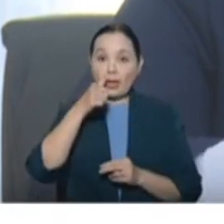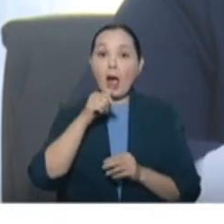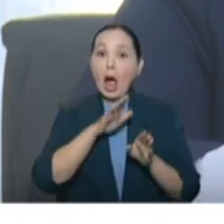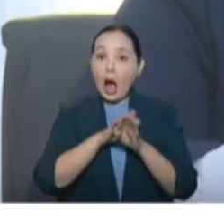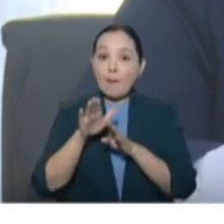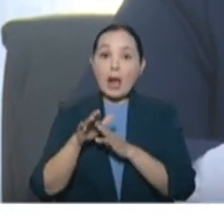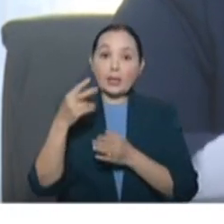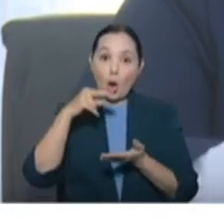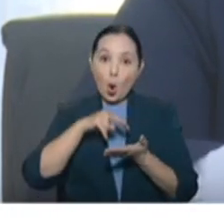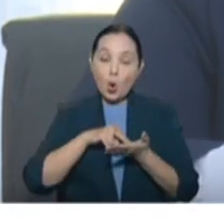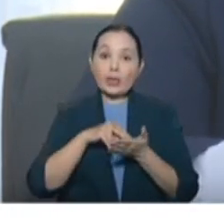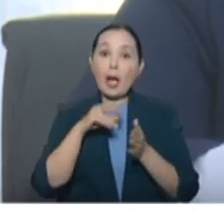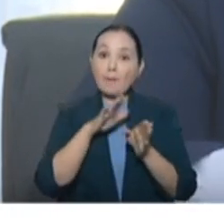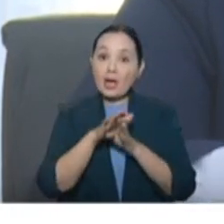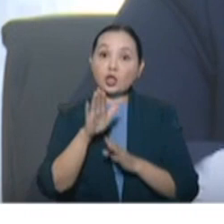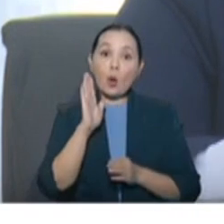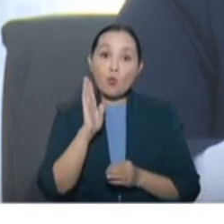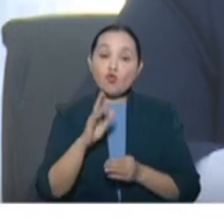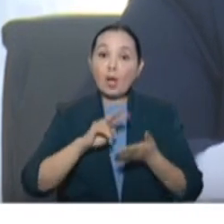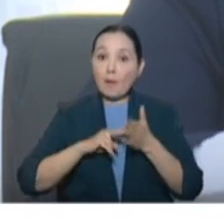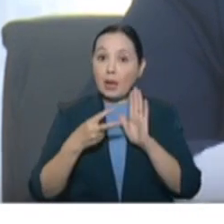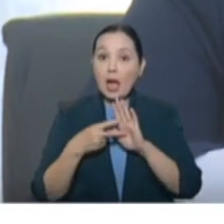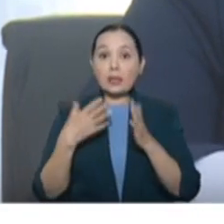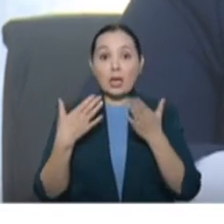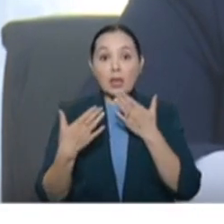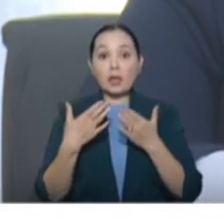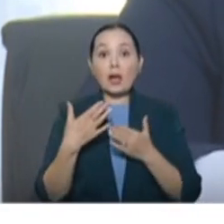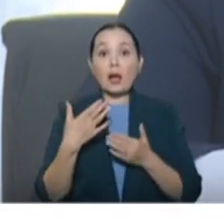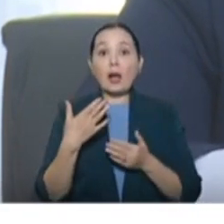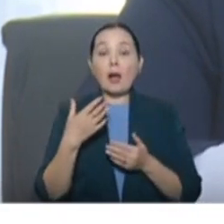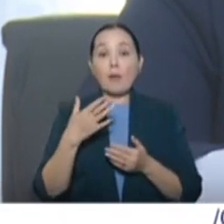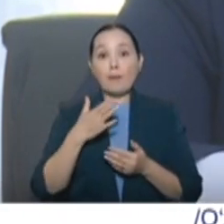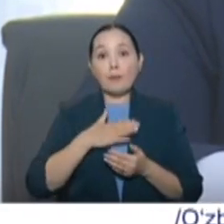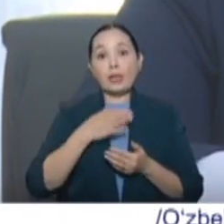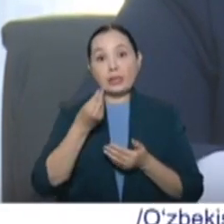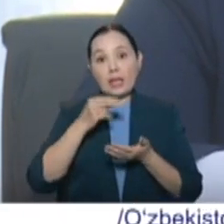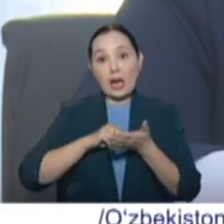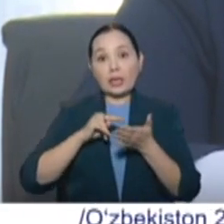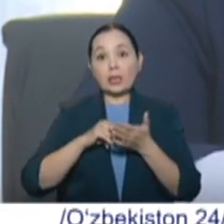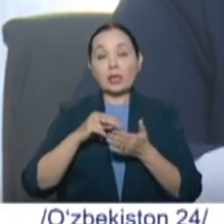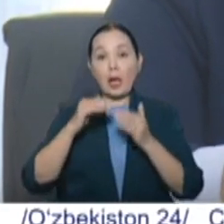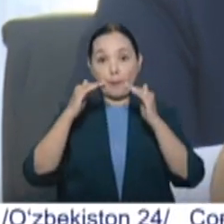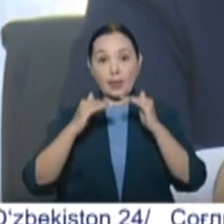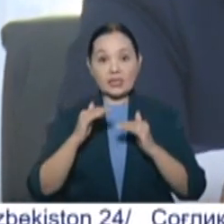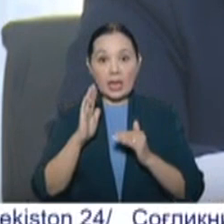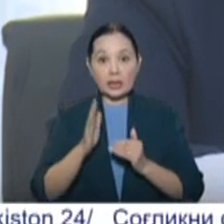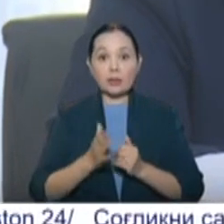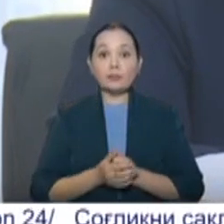amalga qo'ygan bajarish bo'lgan planlarni bajarsak, bilet narxi ham ancha pasayadi.